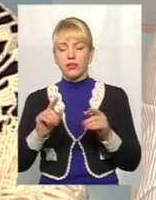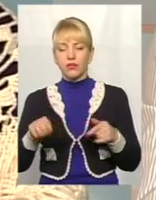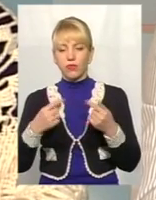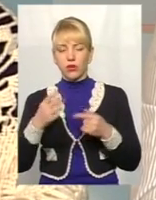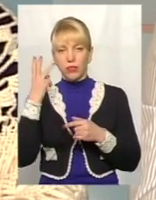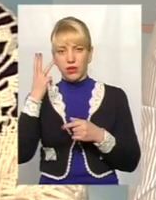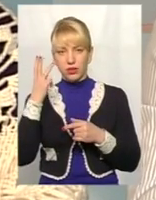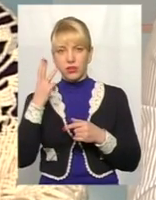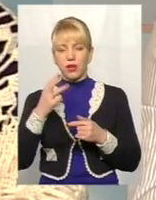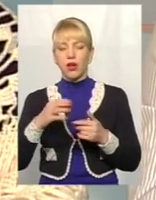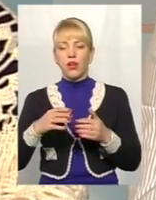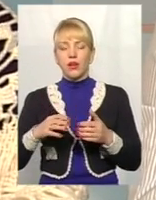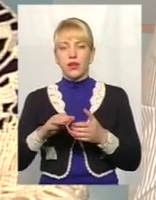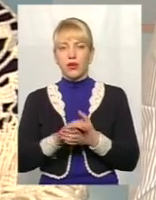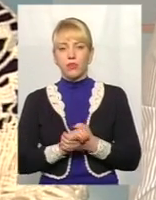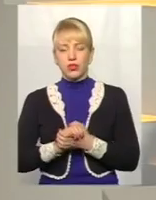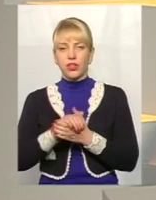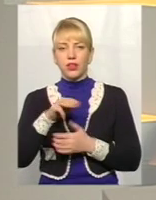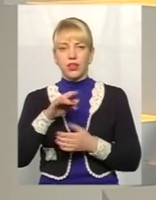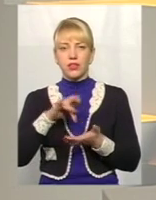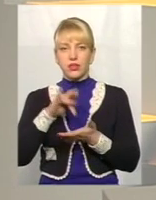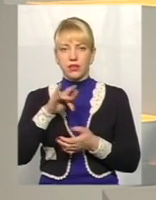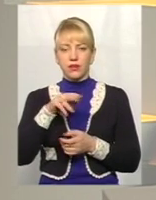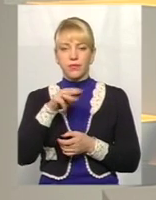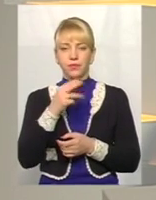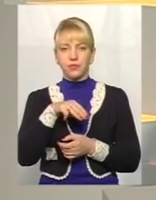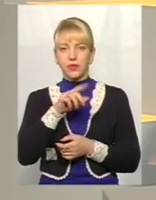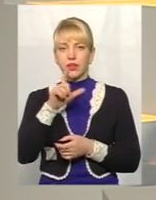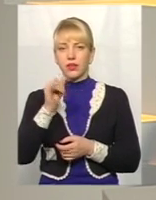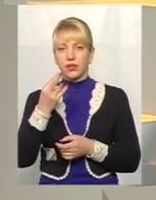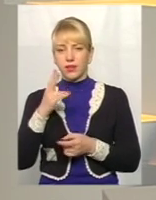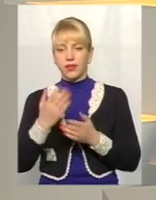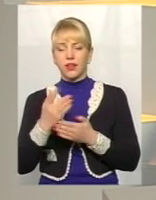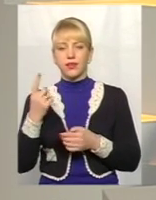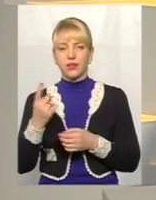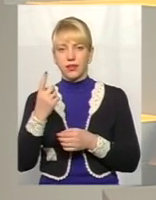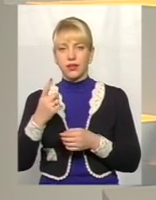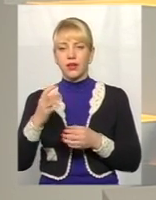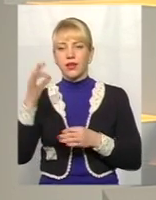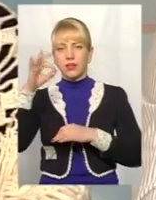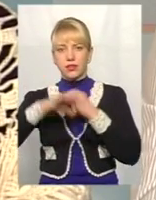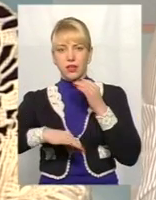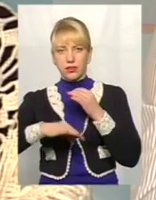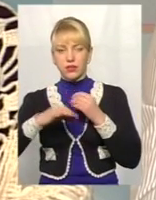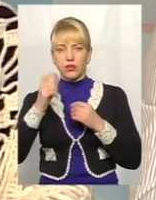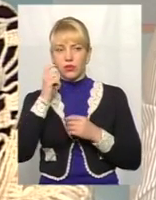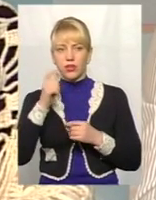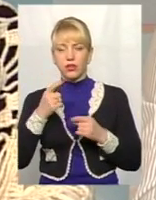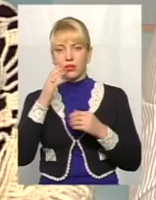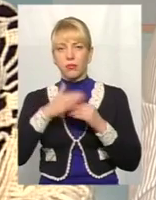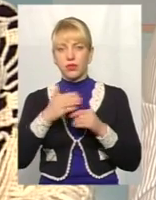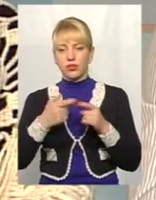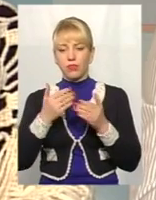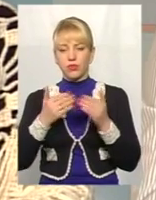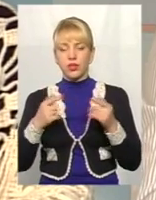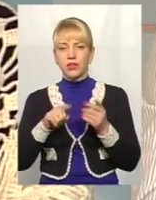общинному центрі ТХІЯ, якраз є єдиним на теренах Західної України і найближчим до нас є музей у місті Дніпро.